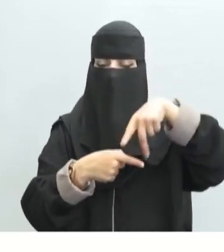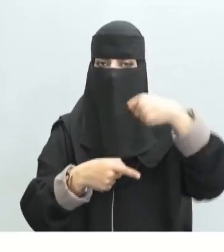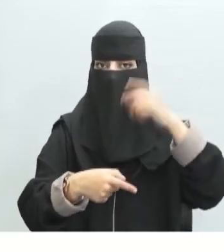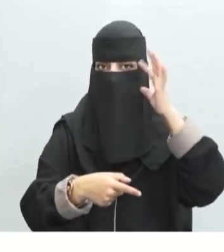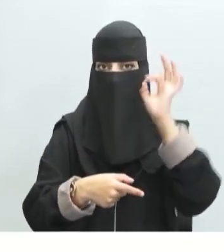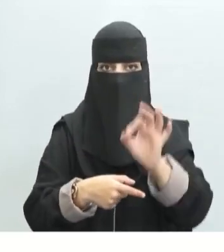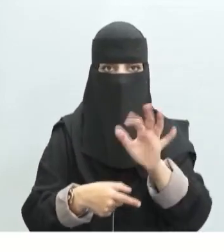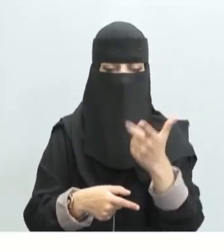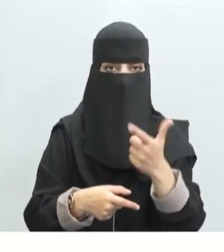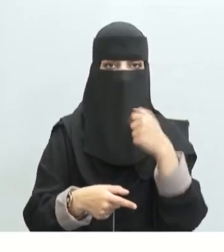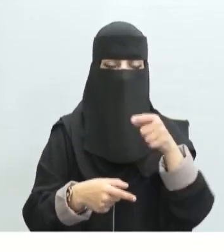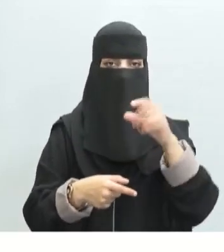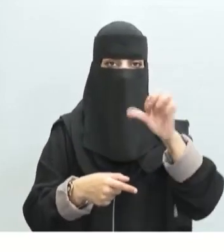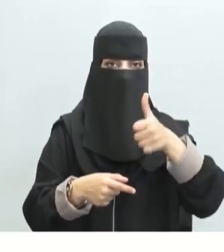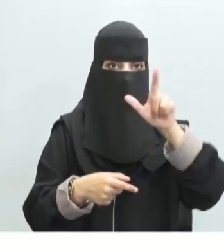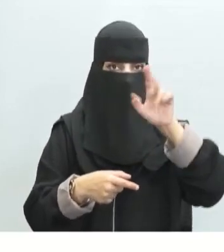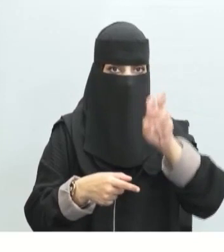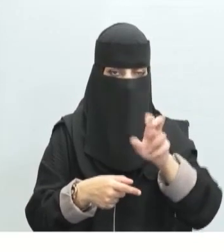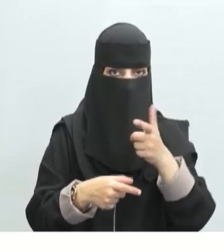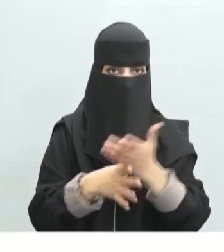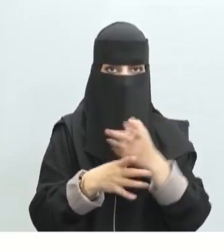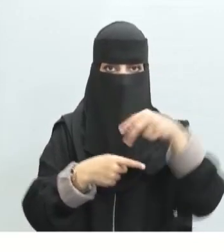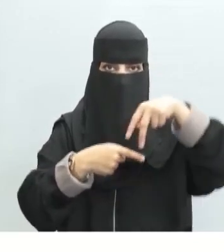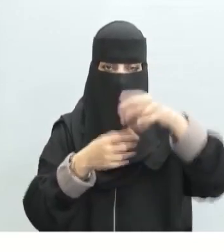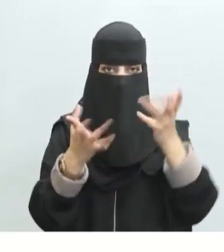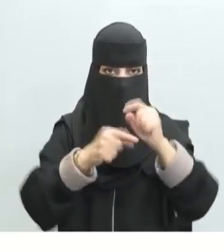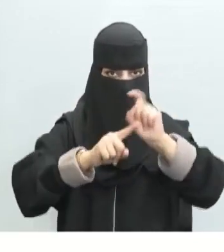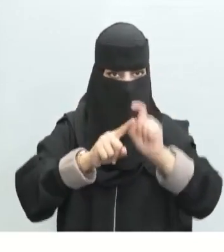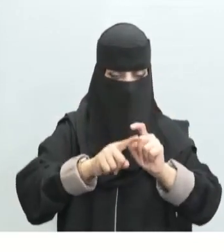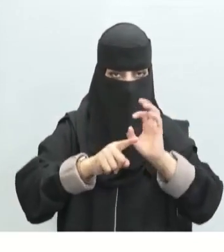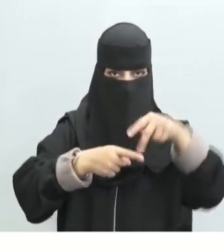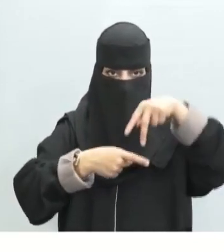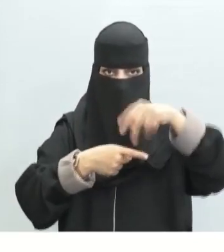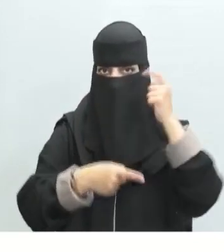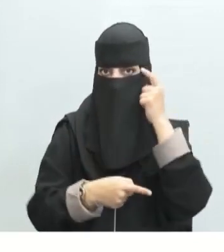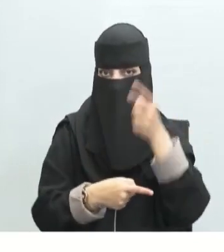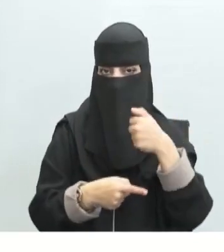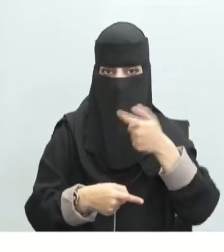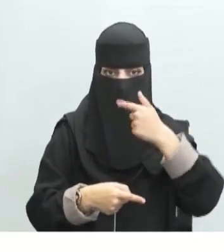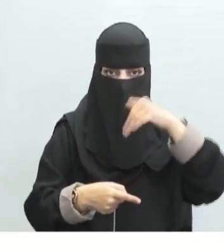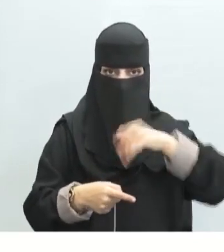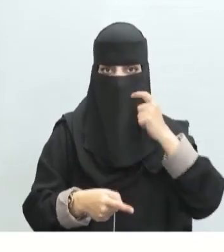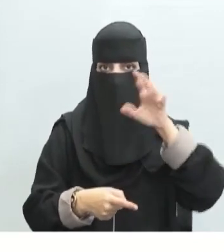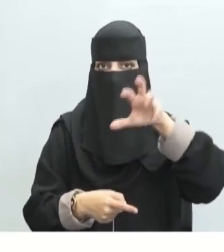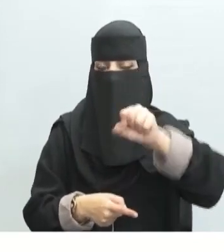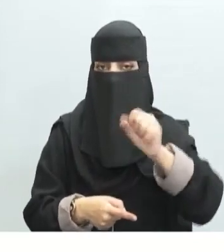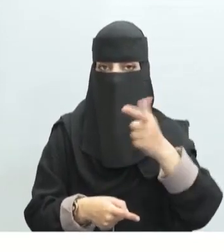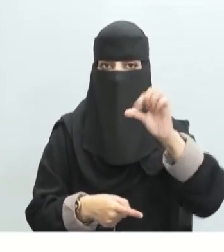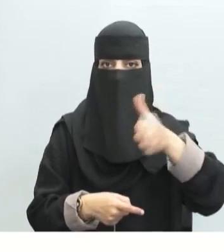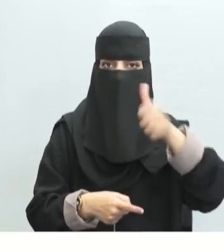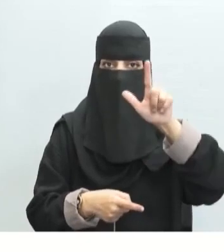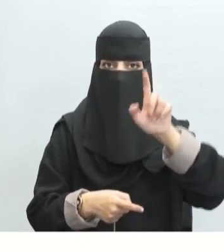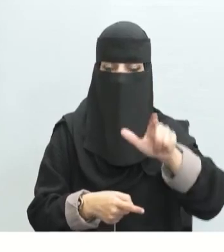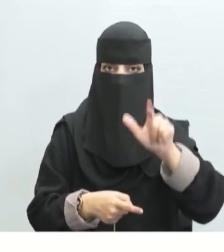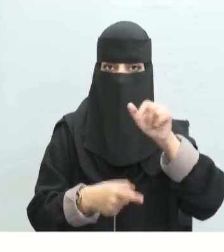فتعرف اما الداله المثلثيه فتعرف من خلال نسبه مثلثيه اذا احنا نريد ايجاد داله مثلثيه اللي راح